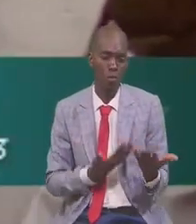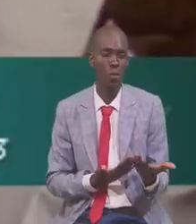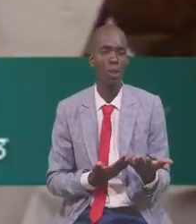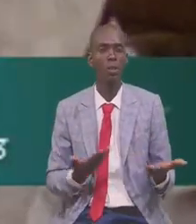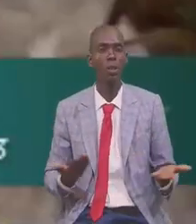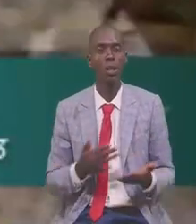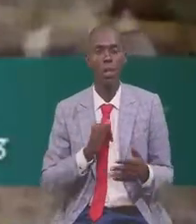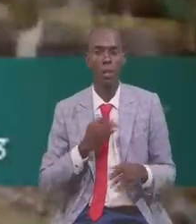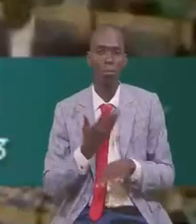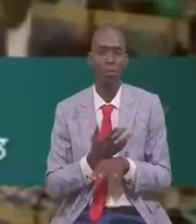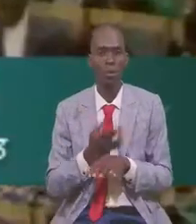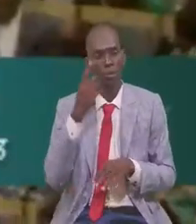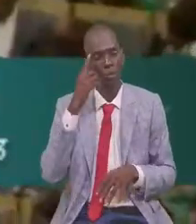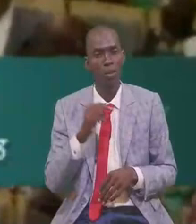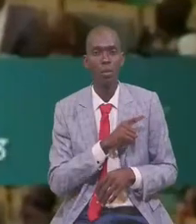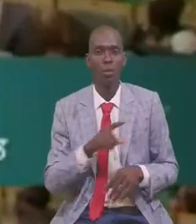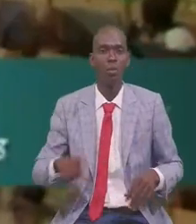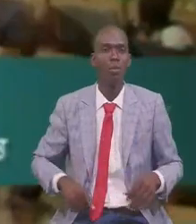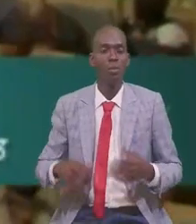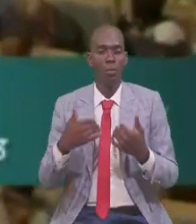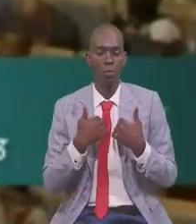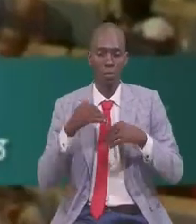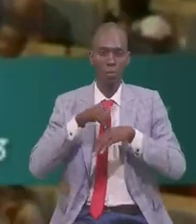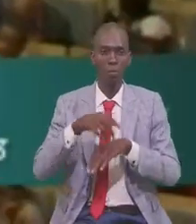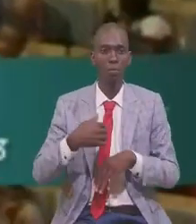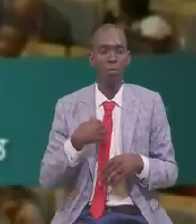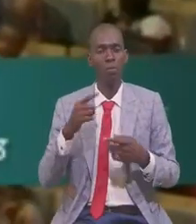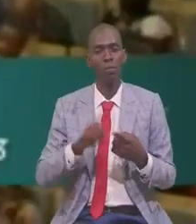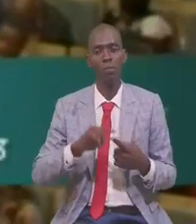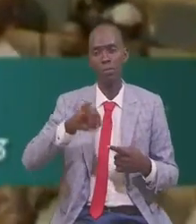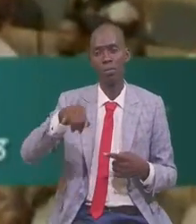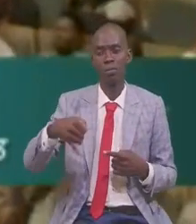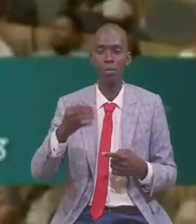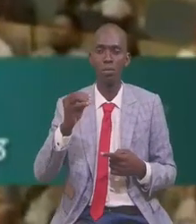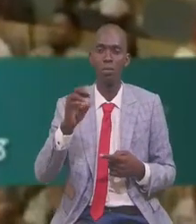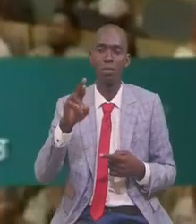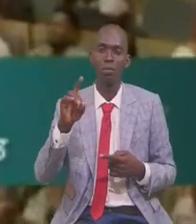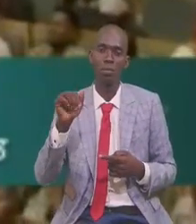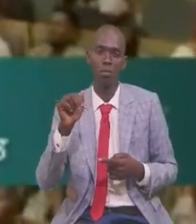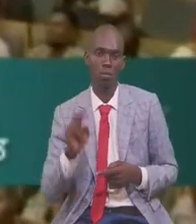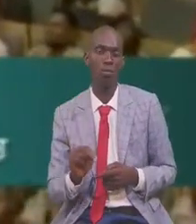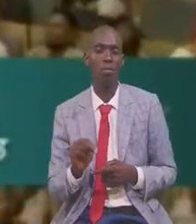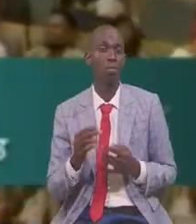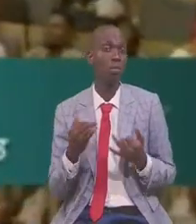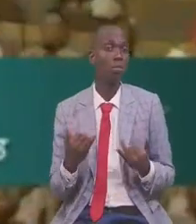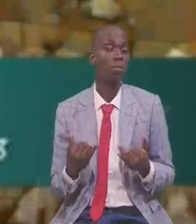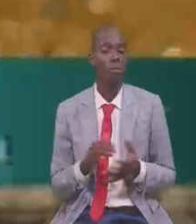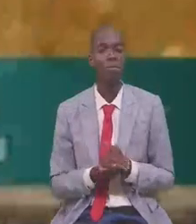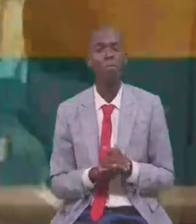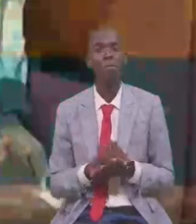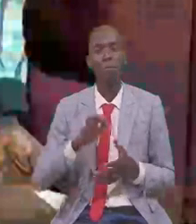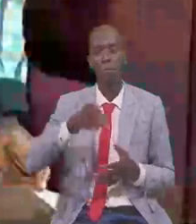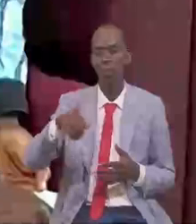Je te prie, car l'Éternel m'envoie au Jourdain. Maintenant, Jourdain, ça c'est un